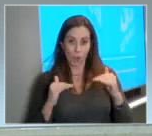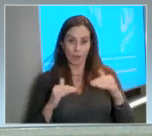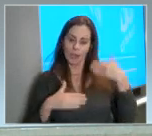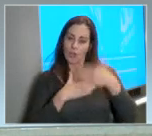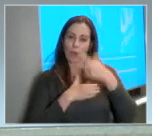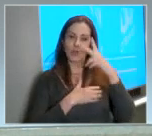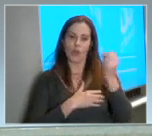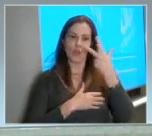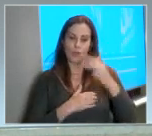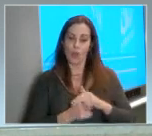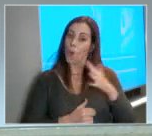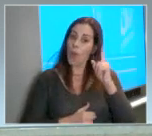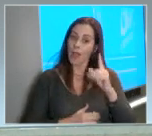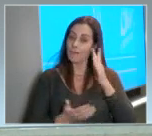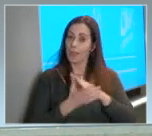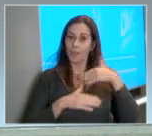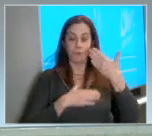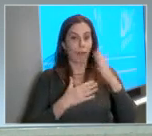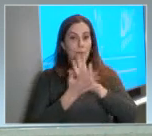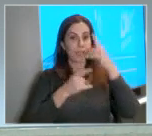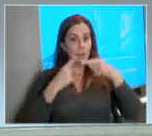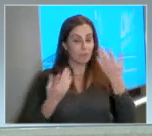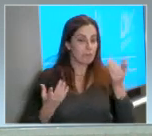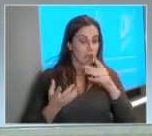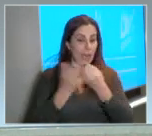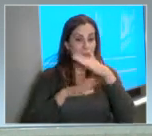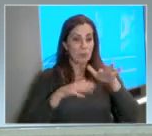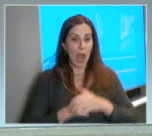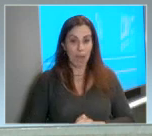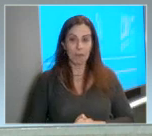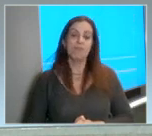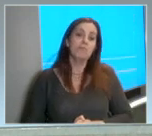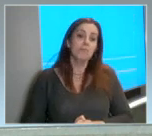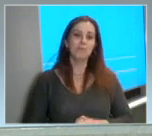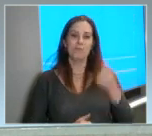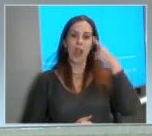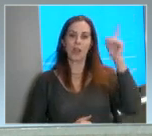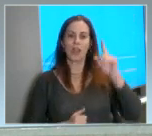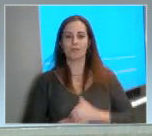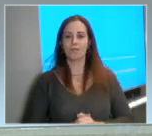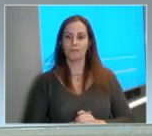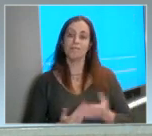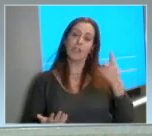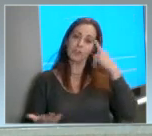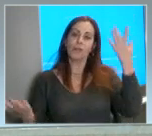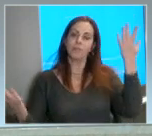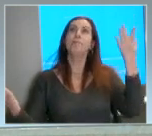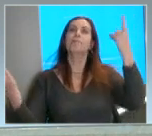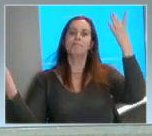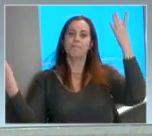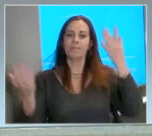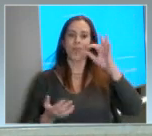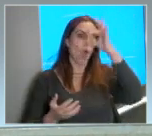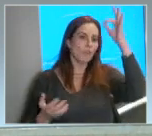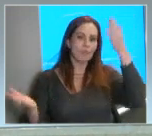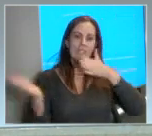תום 3 השבועות, אולי כבר נהיה בתוך 14 ימים של מי שהרכיב ממשלה? לא יודע. אתם יודעים, שם שמיים, או